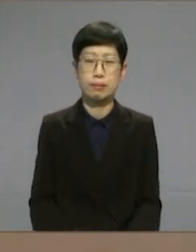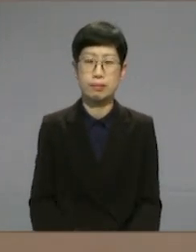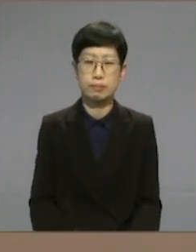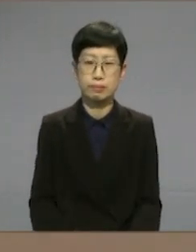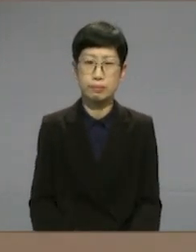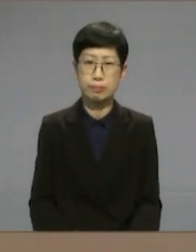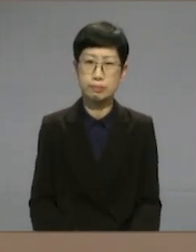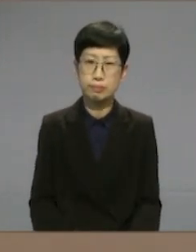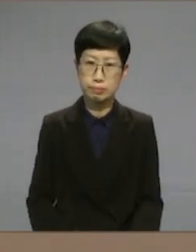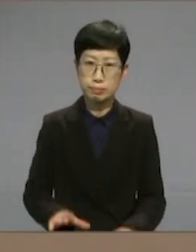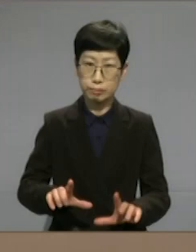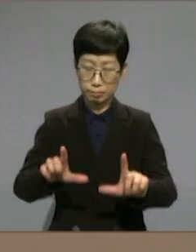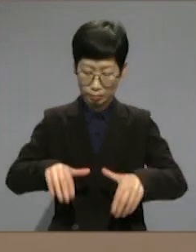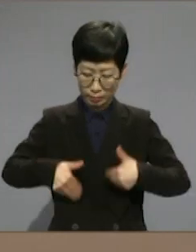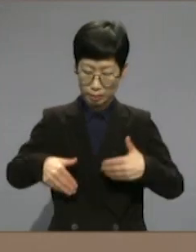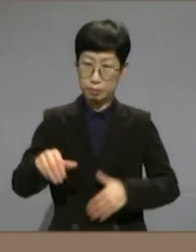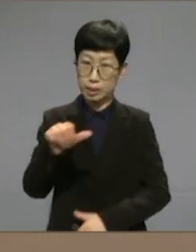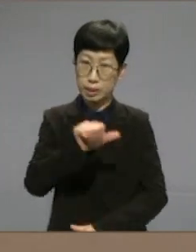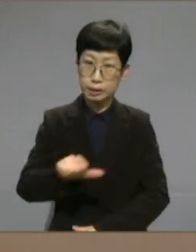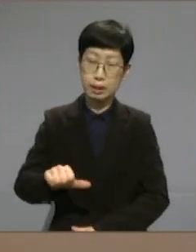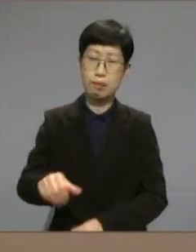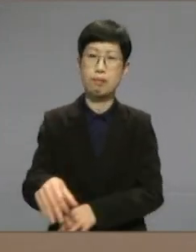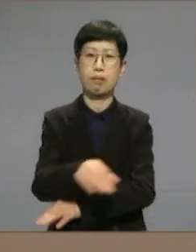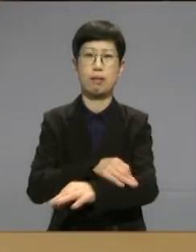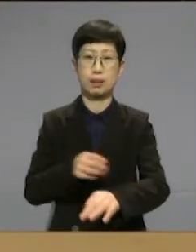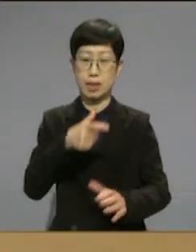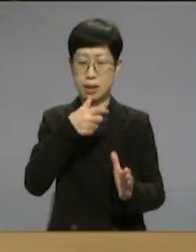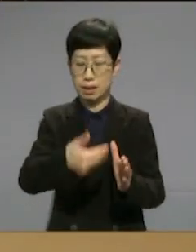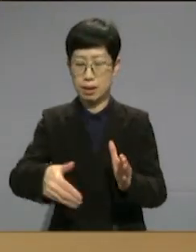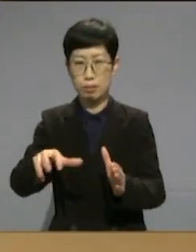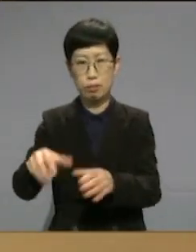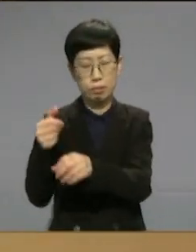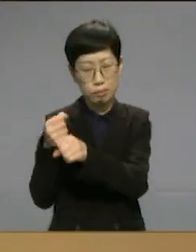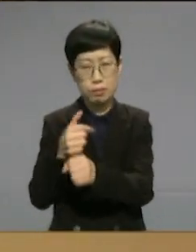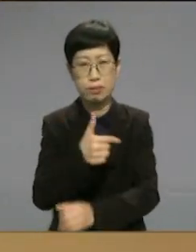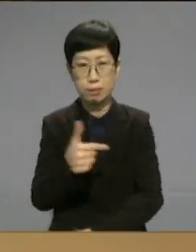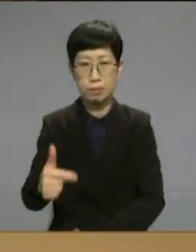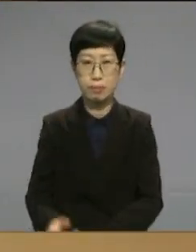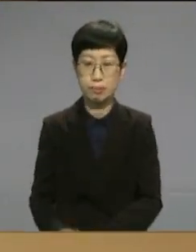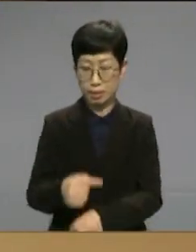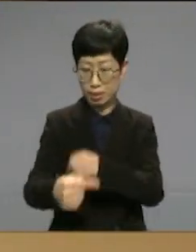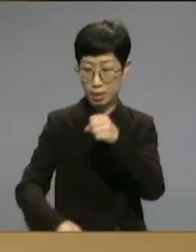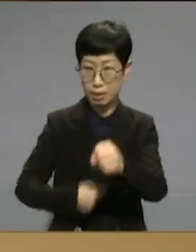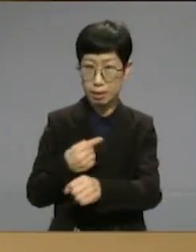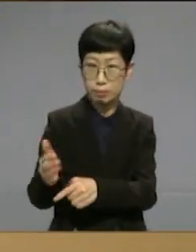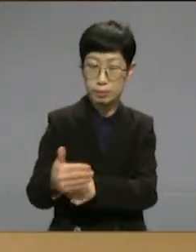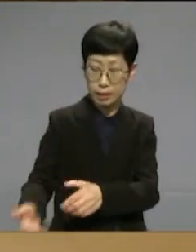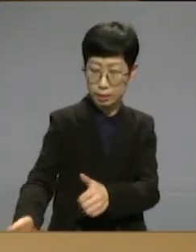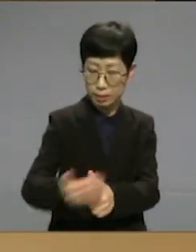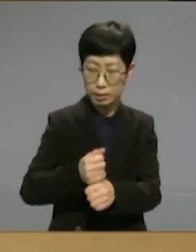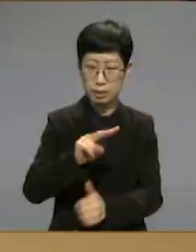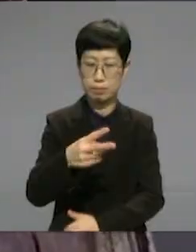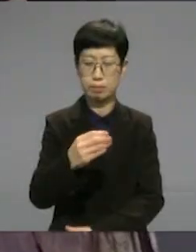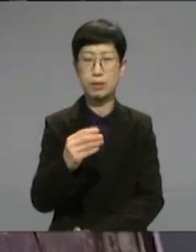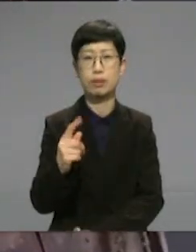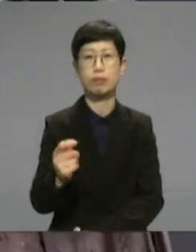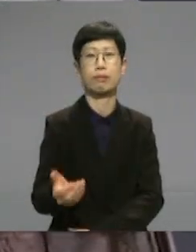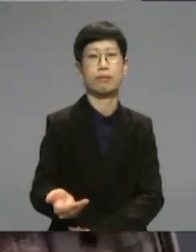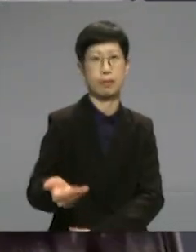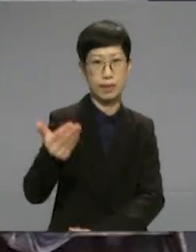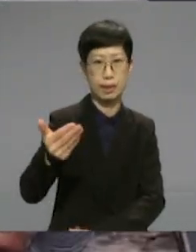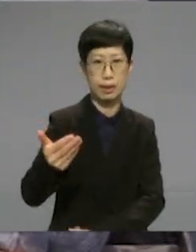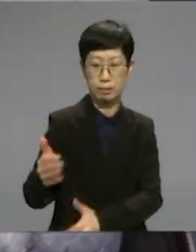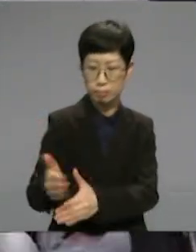동남아시아 경제는 강에 크게 의존하고 있습니다 연간 어만 200만 톤 이상으로 추정되는 가운데